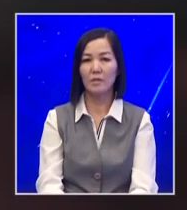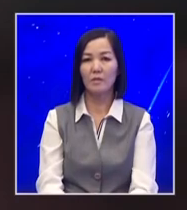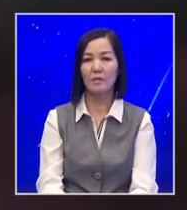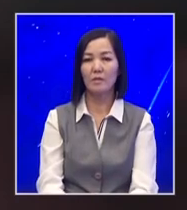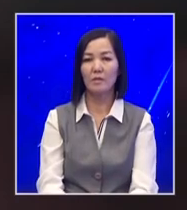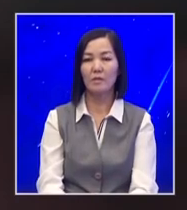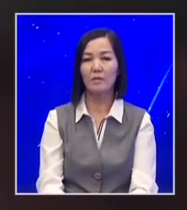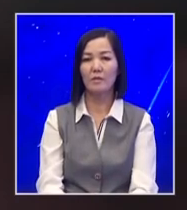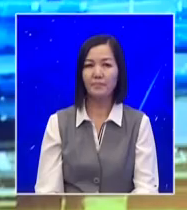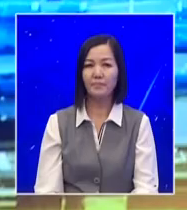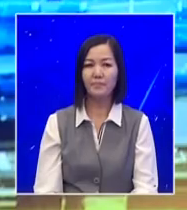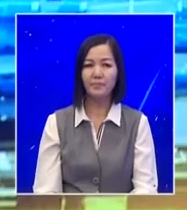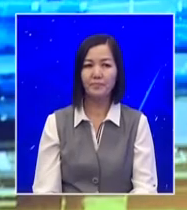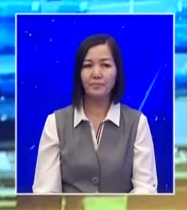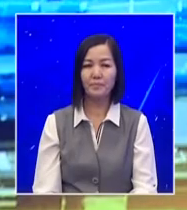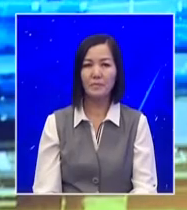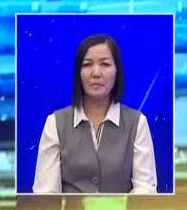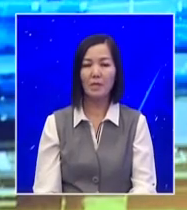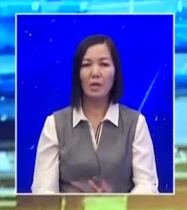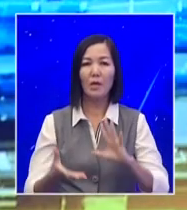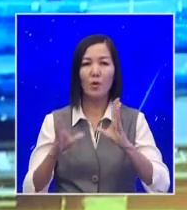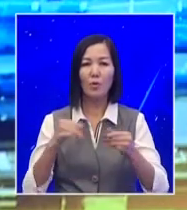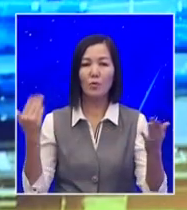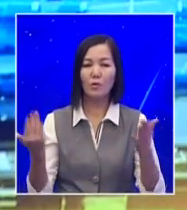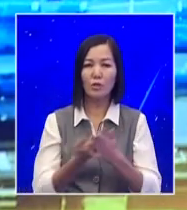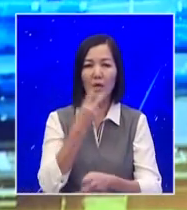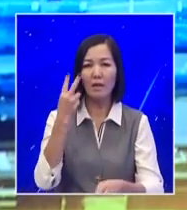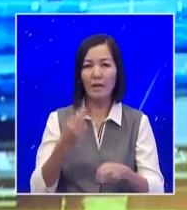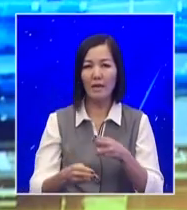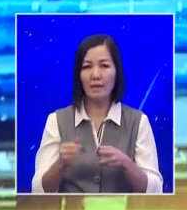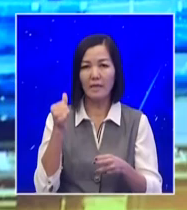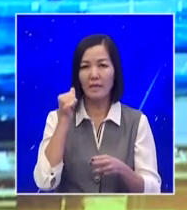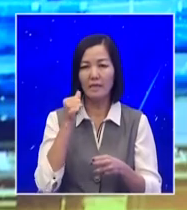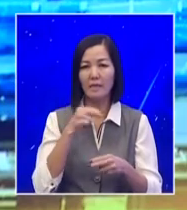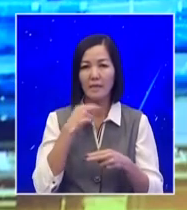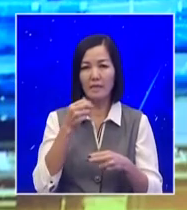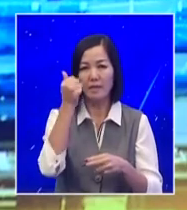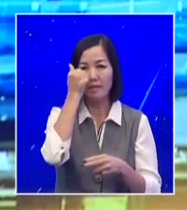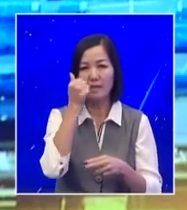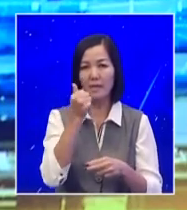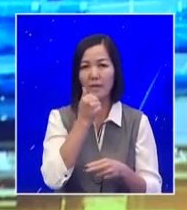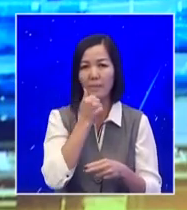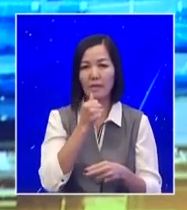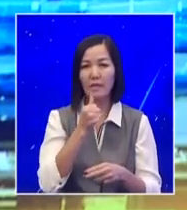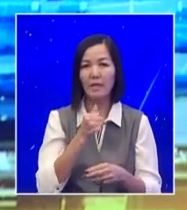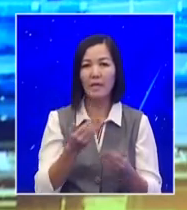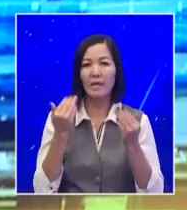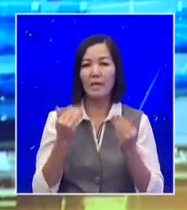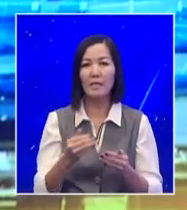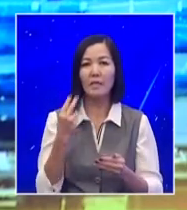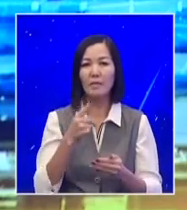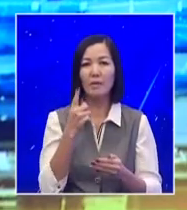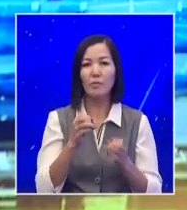Баласы әкешесінің жанында. Қадірлі көрермен, бүгінге келіп түскен ақпараттар легі осы. Назарларыңызға рахмет. Сағат